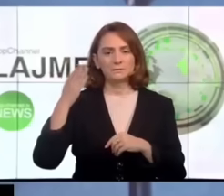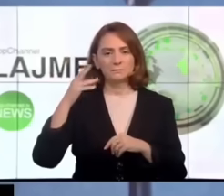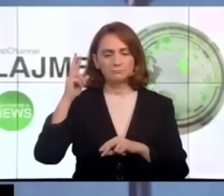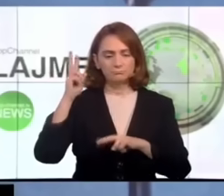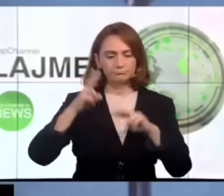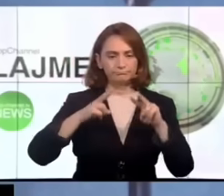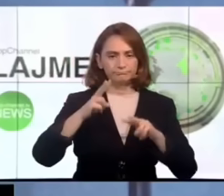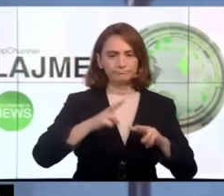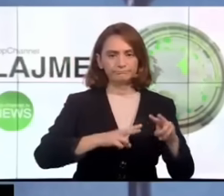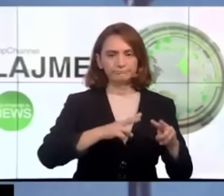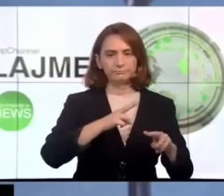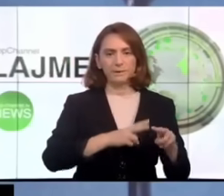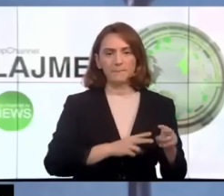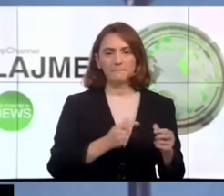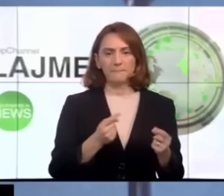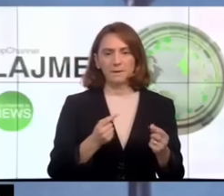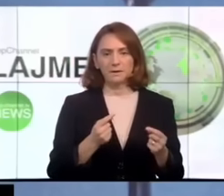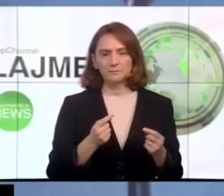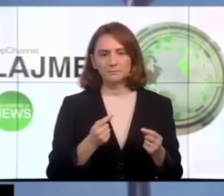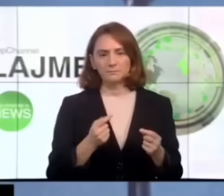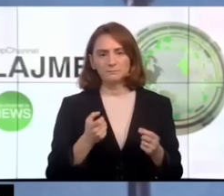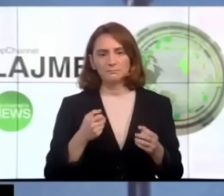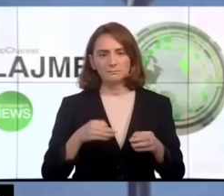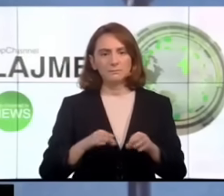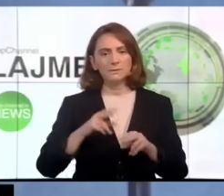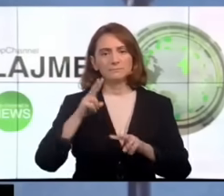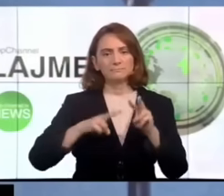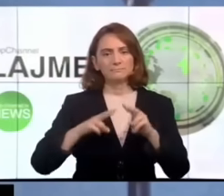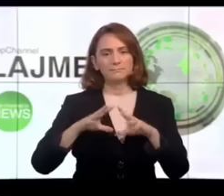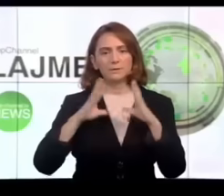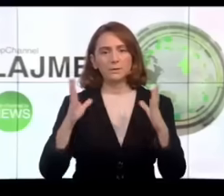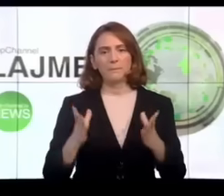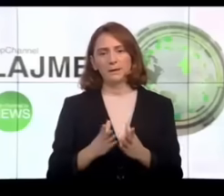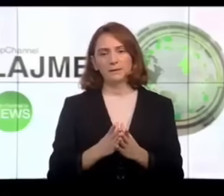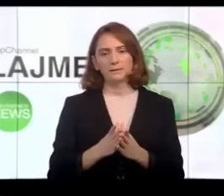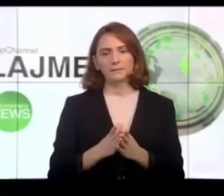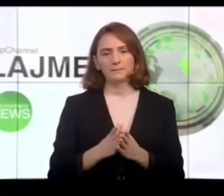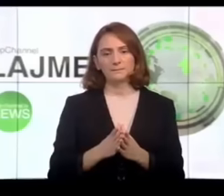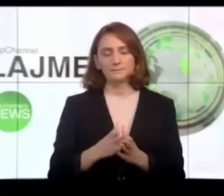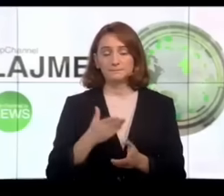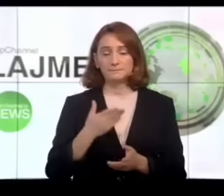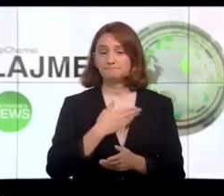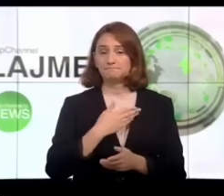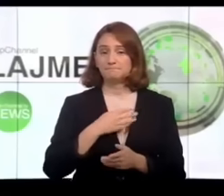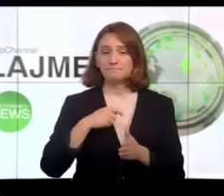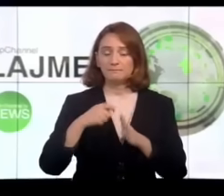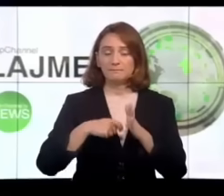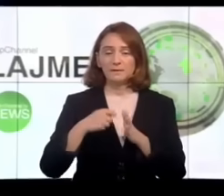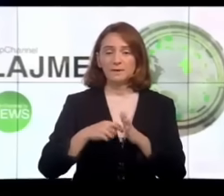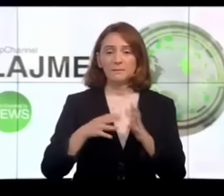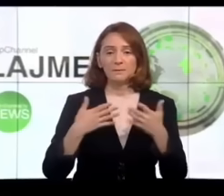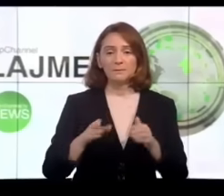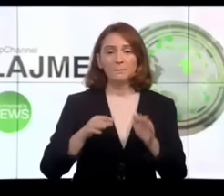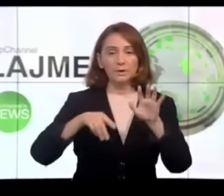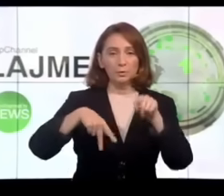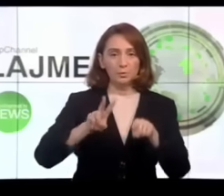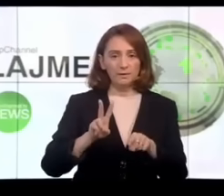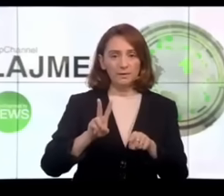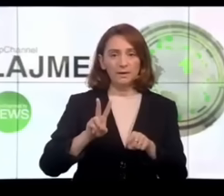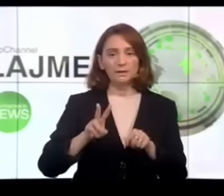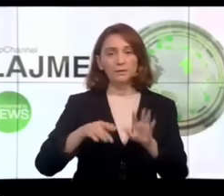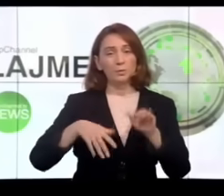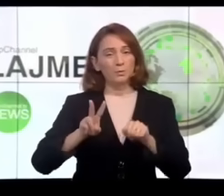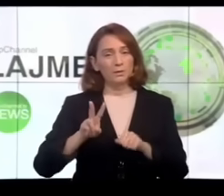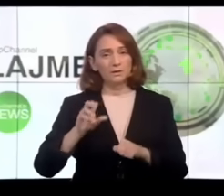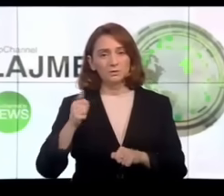para dhe ke gjithçka. Mund të jesh pa para, por mund të jesh njëri me dinjitet. Pas premierës më 12 shtator, filmi Pikuj do të jepet